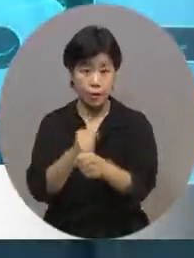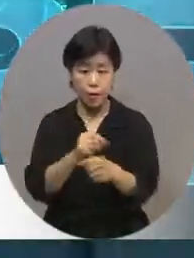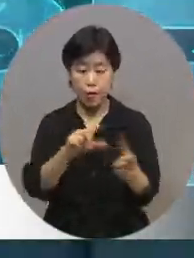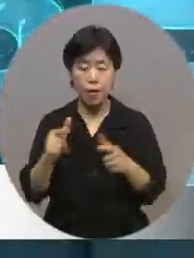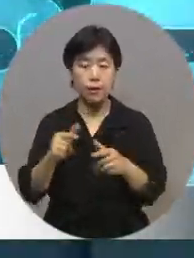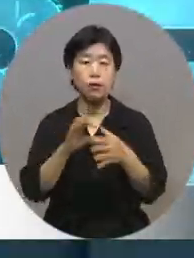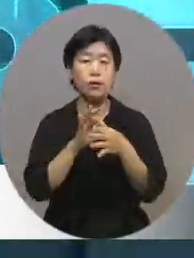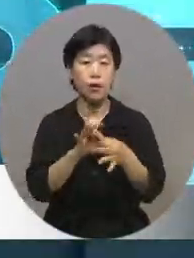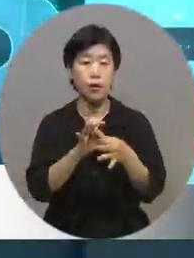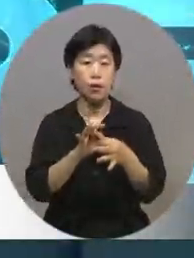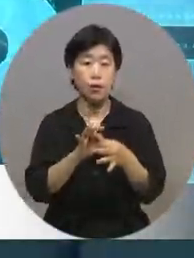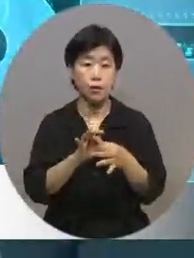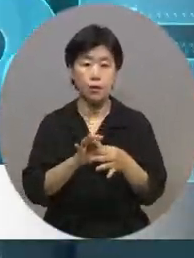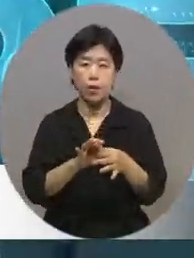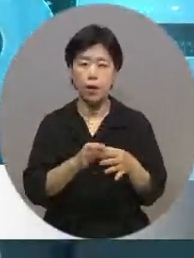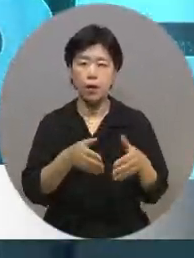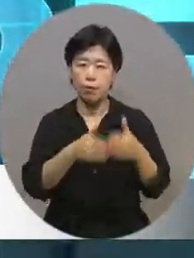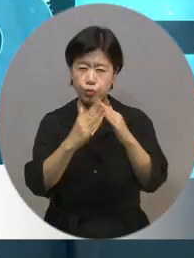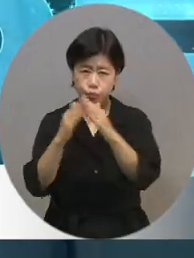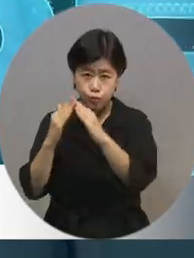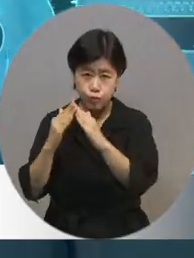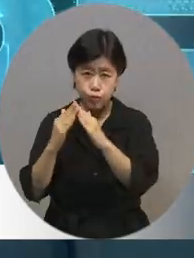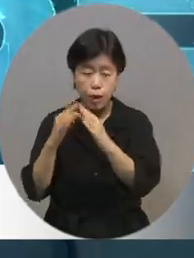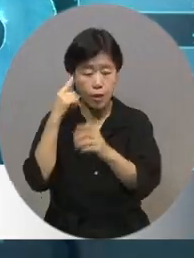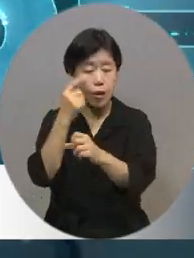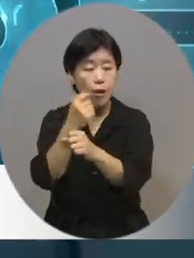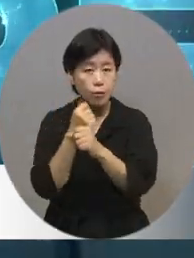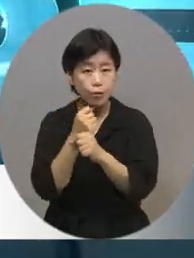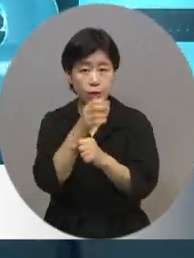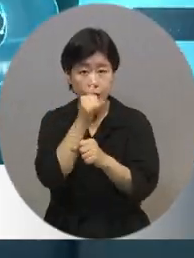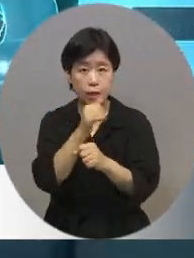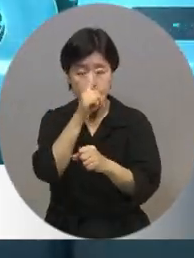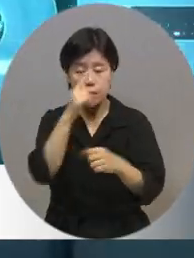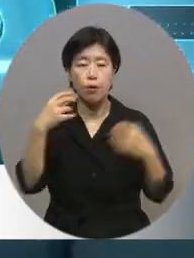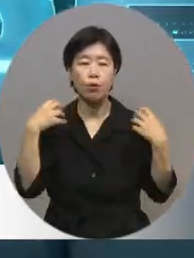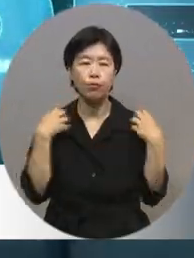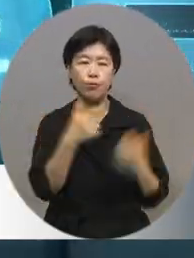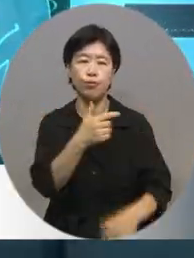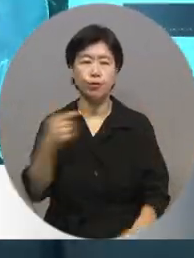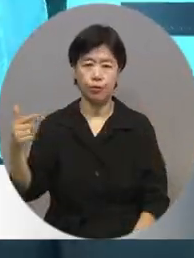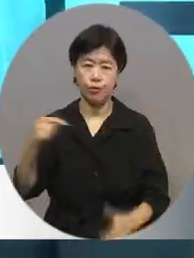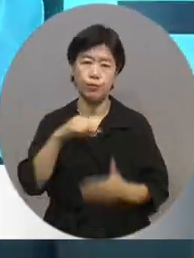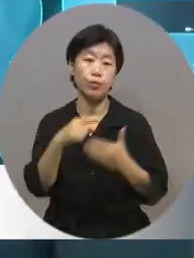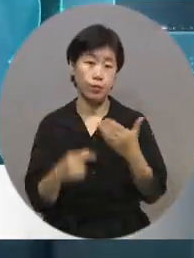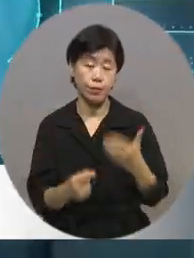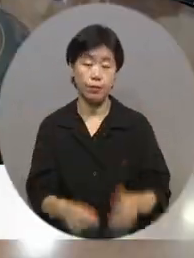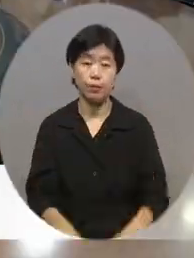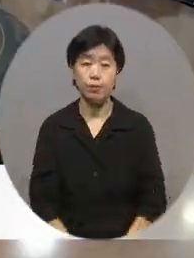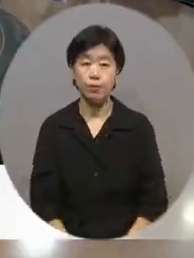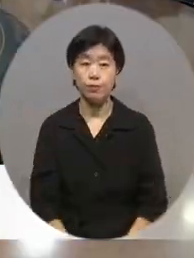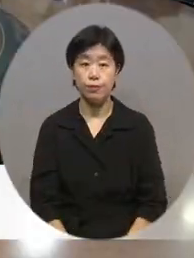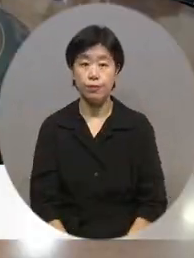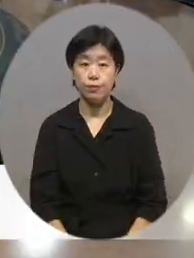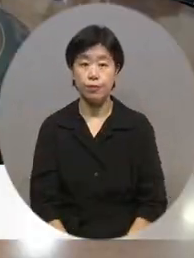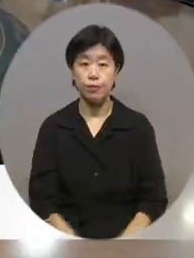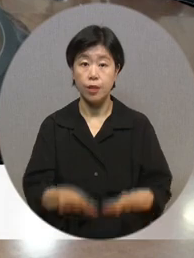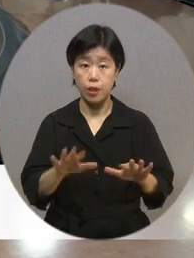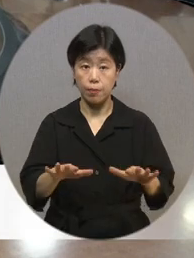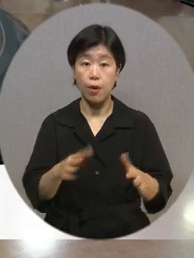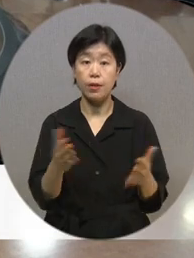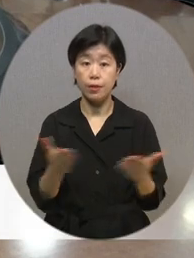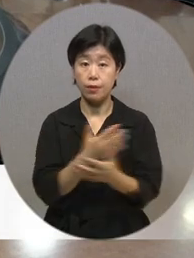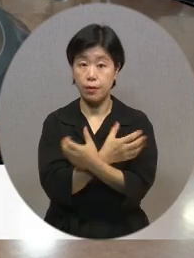구축하고 실증 연구 개발을 추진하는 정부의 대형 프로젝트입니다. 이번